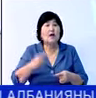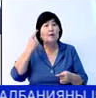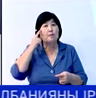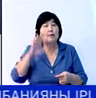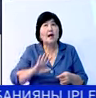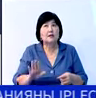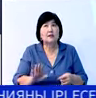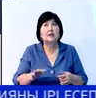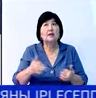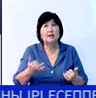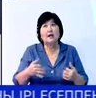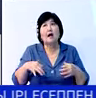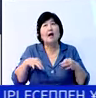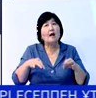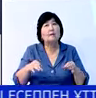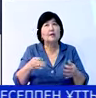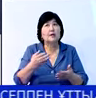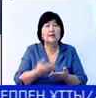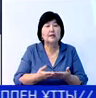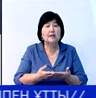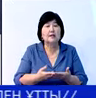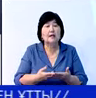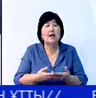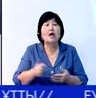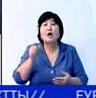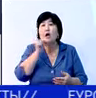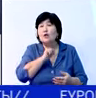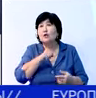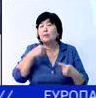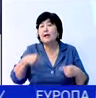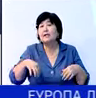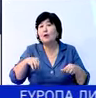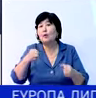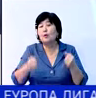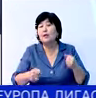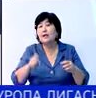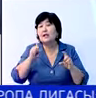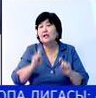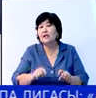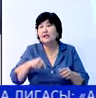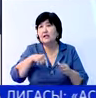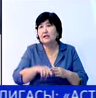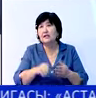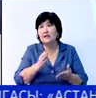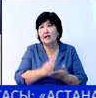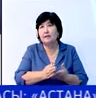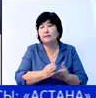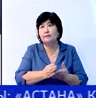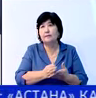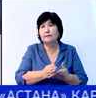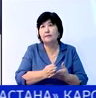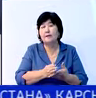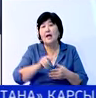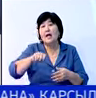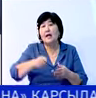да заңсыз автомобильді жымқыру мақсатында автокөлікті отырып, автокөліктің ішінде тұрған